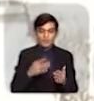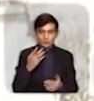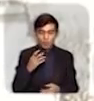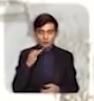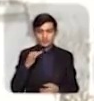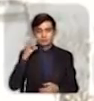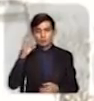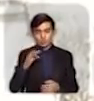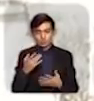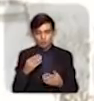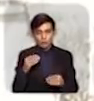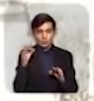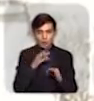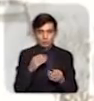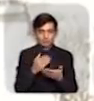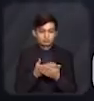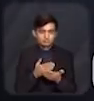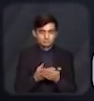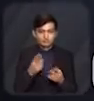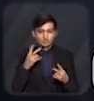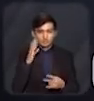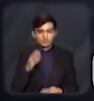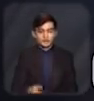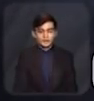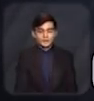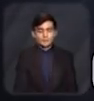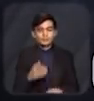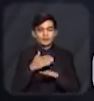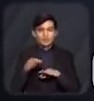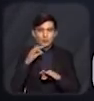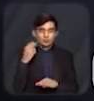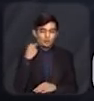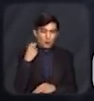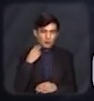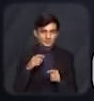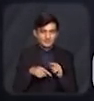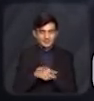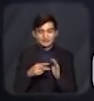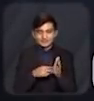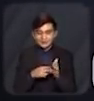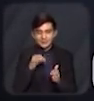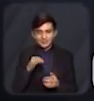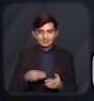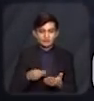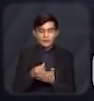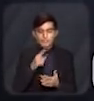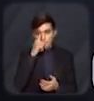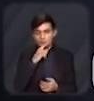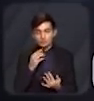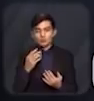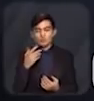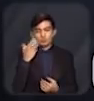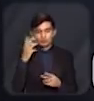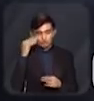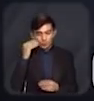негізгі ақпараттың барлығы көрсетілуі тиіс. Жадынамада қарыз сомасы мен валютасы, төлем мерзімі, төлемдер саны,